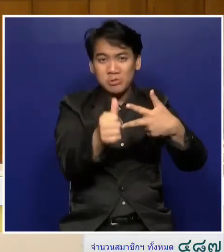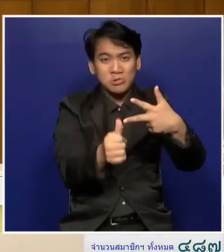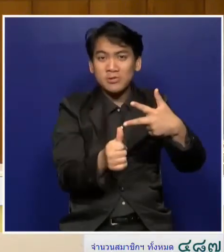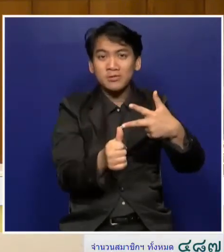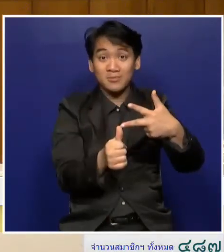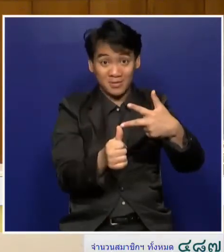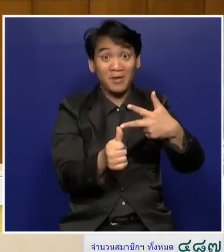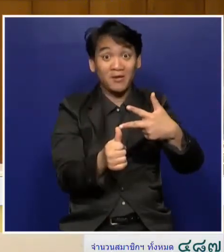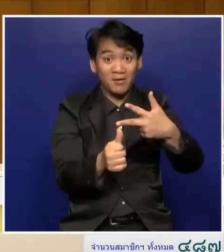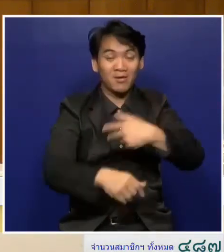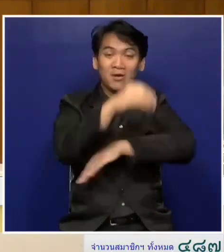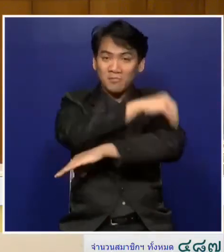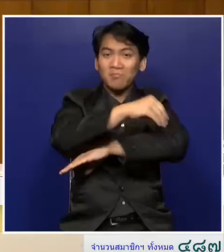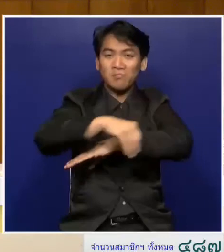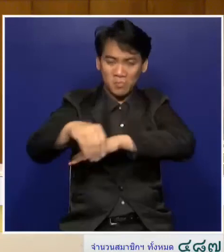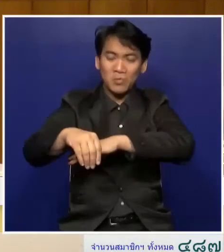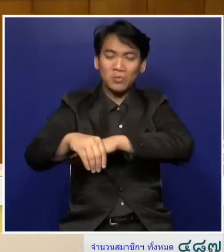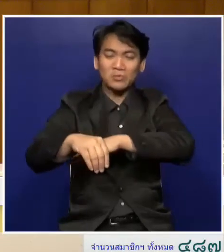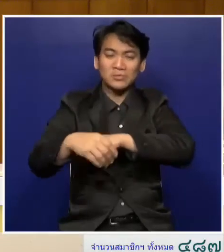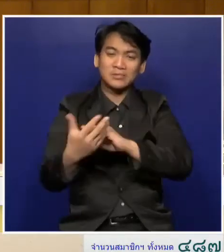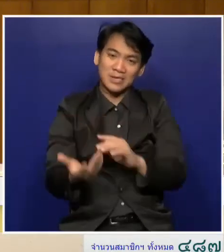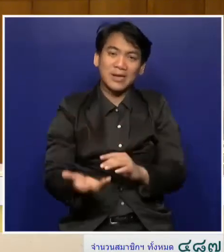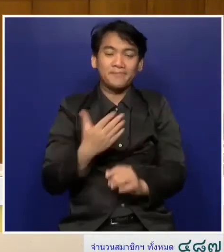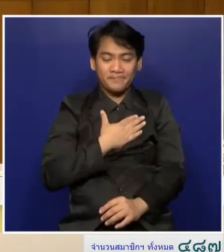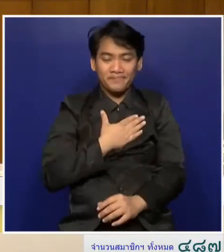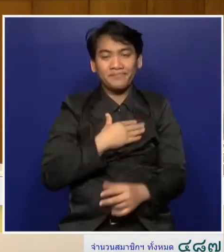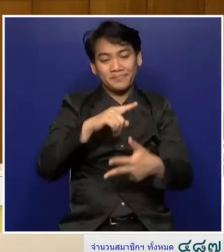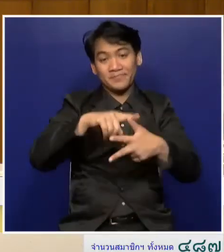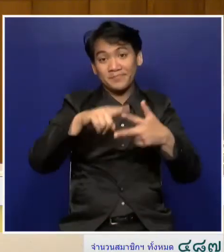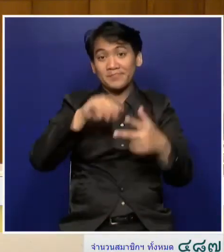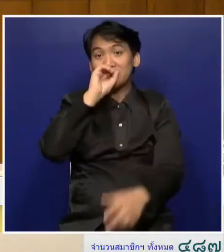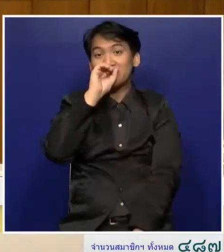อะไรอัี้กขอออนุญาตเปนค้อเสนอนmannเอาไ้้วยครับ